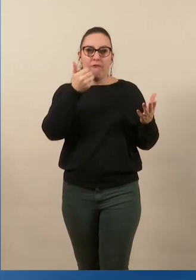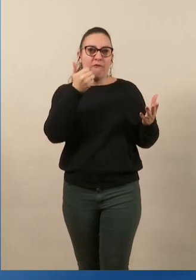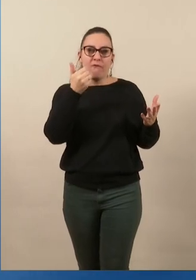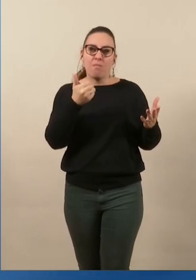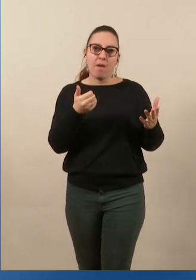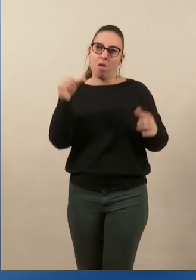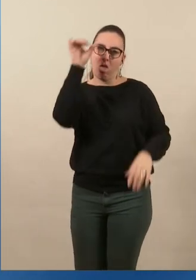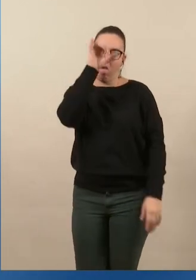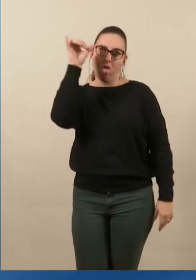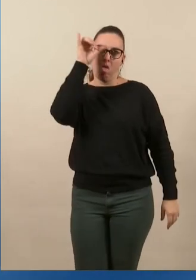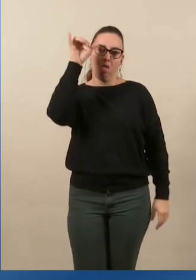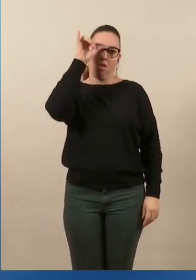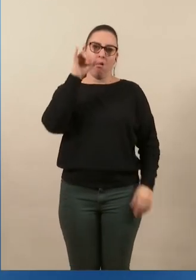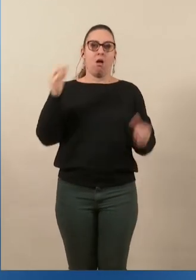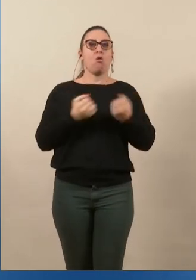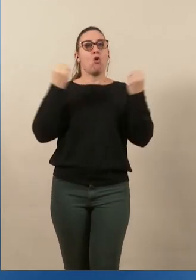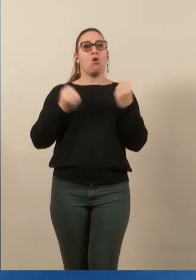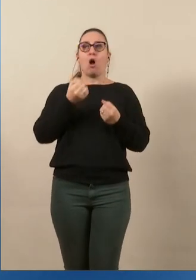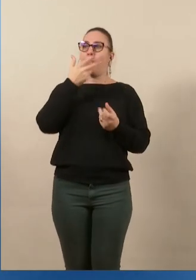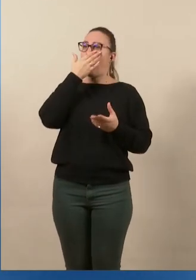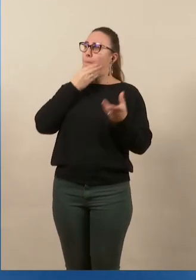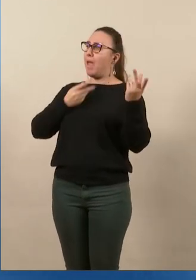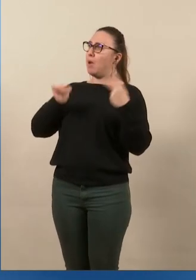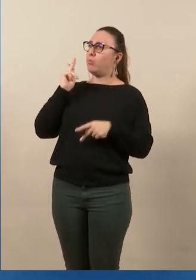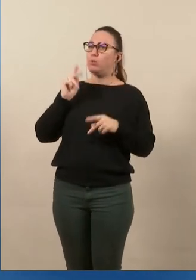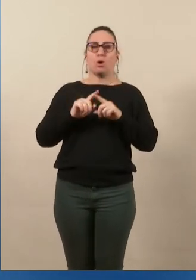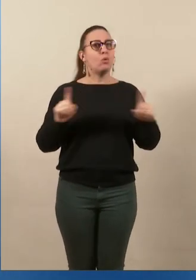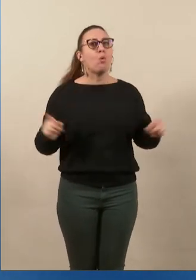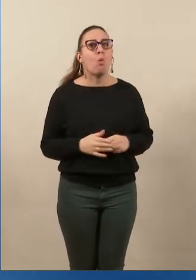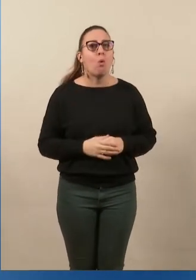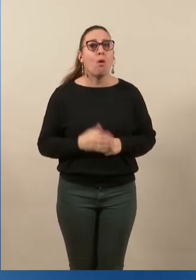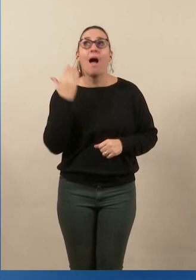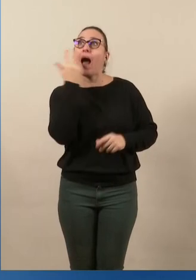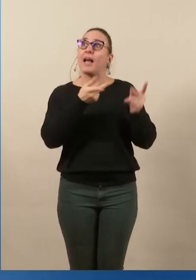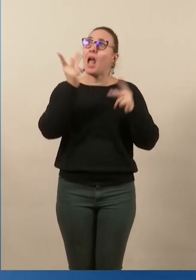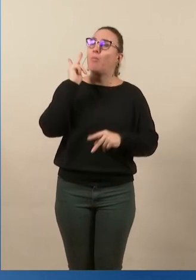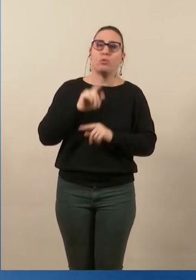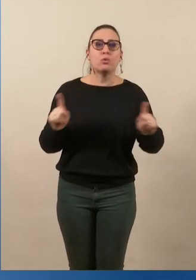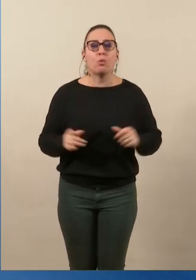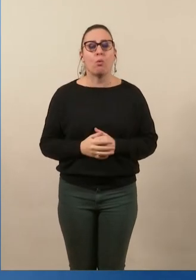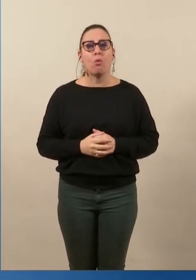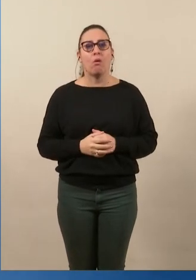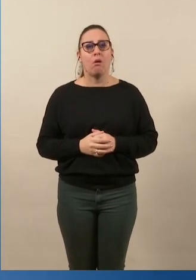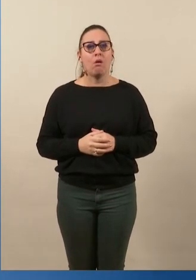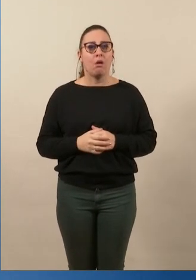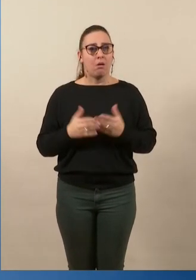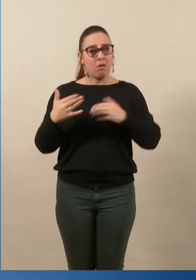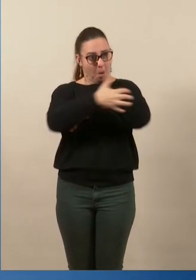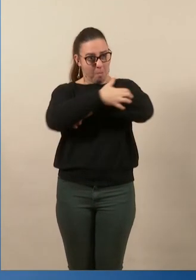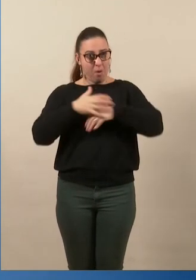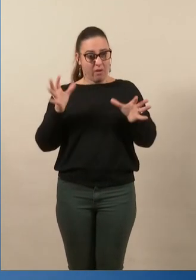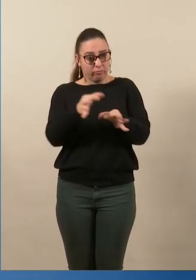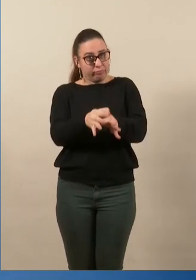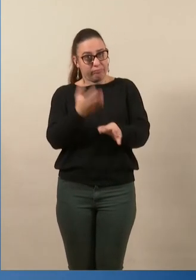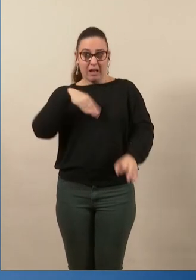autres parce que notre ville est-elle plus belle plus agréable à vivre y a-t-il moins de pauvres à Grenoble